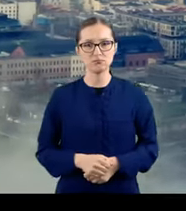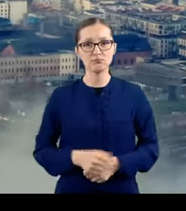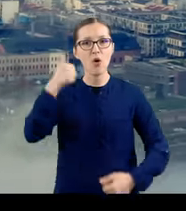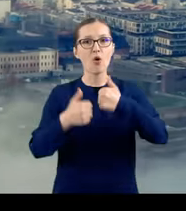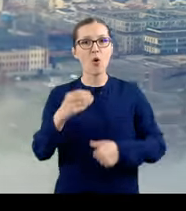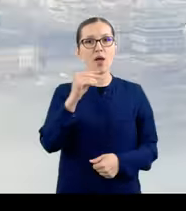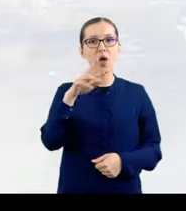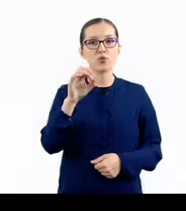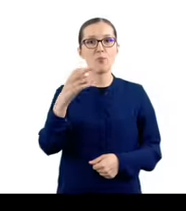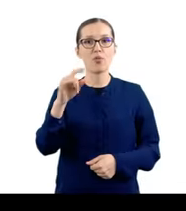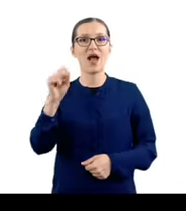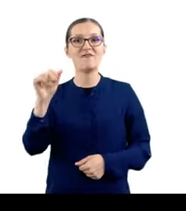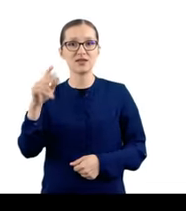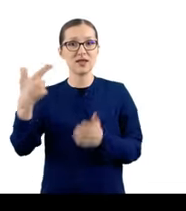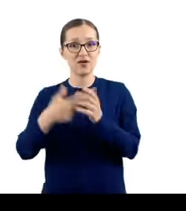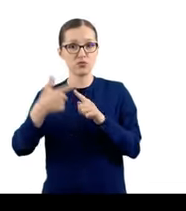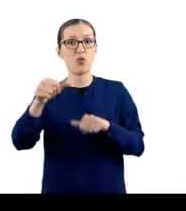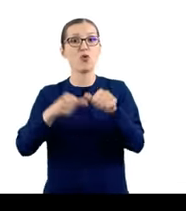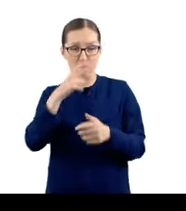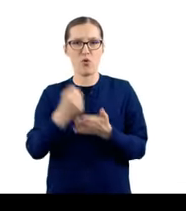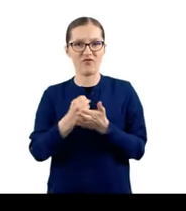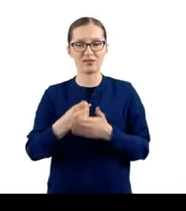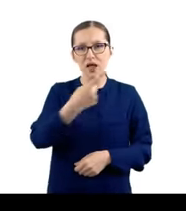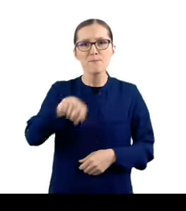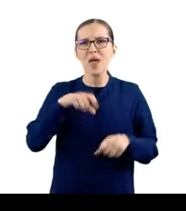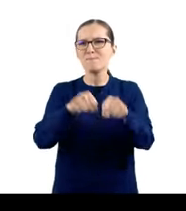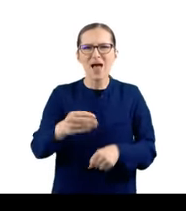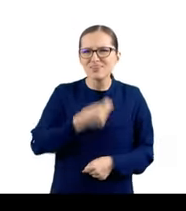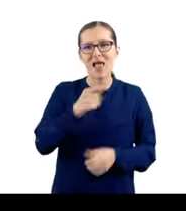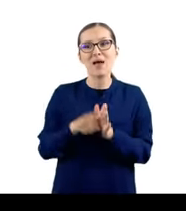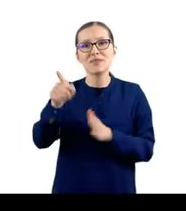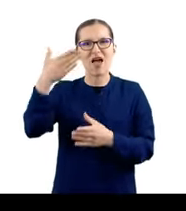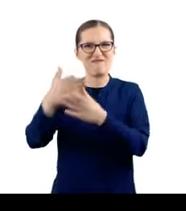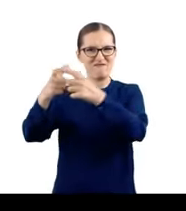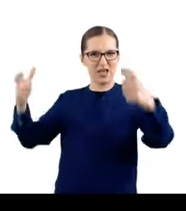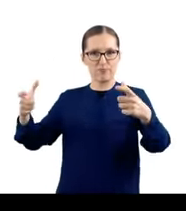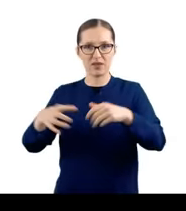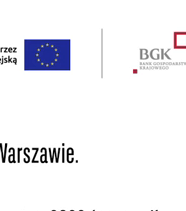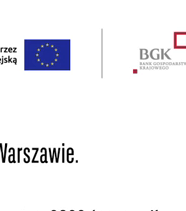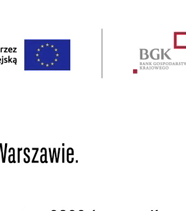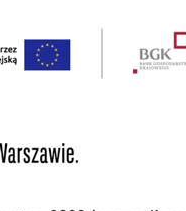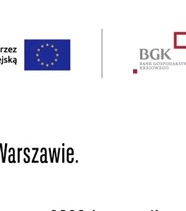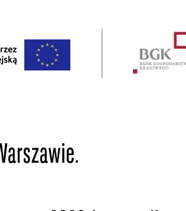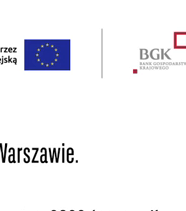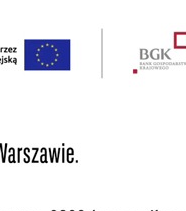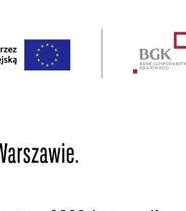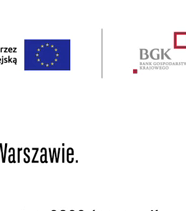Wybierz bank BNP Paribas. Najlepszy bank na świecie dla korporacji według Euromoney Awards 2022.